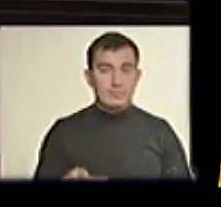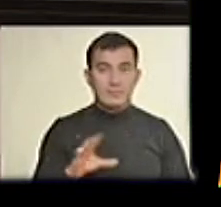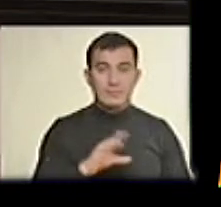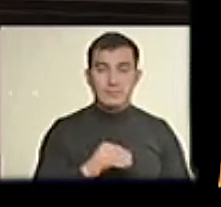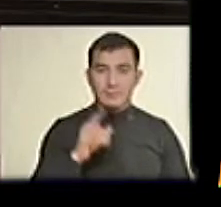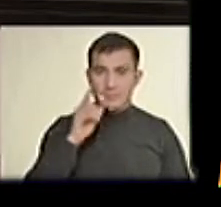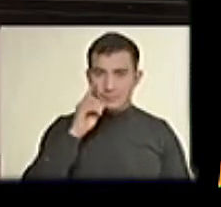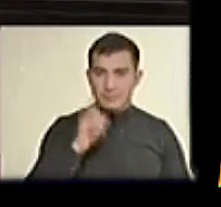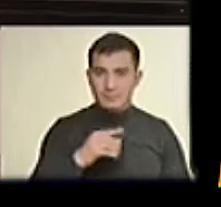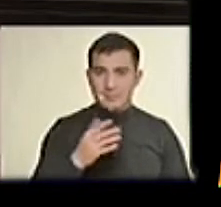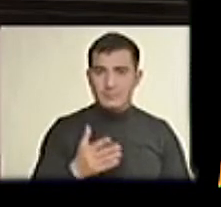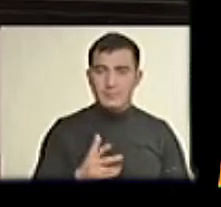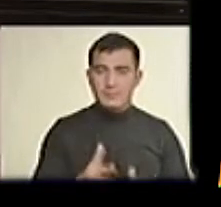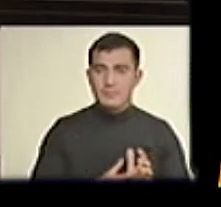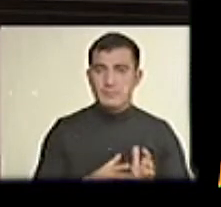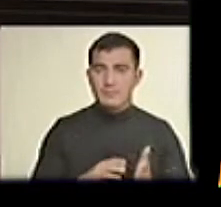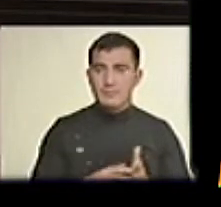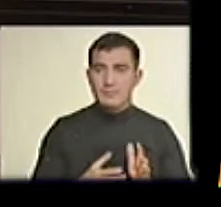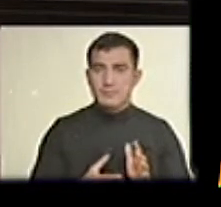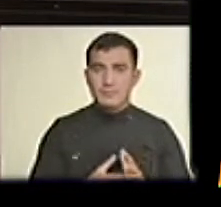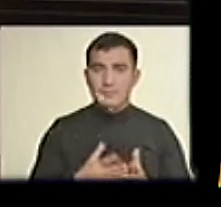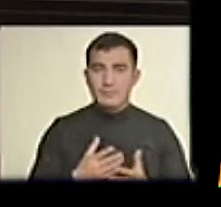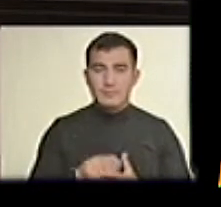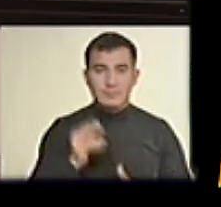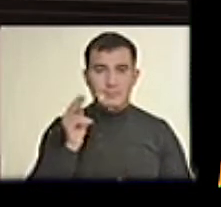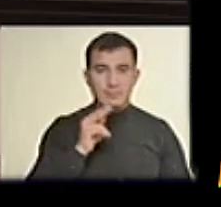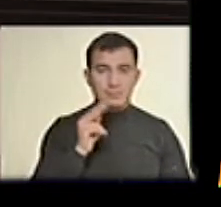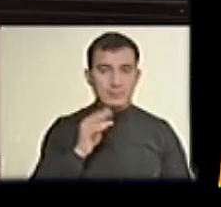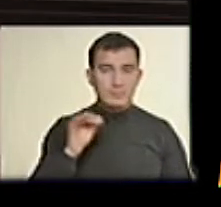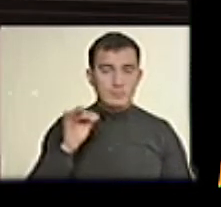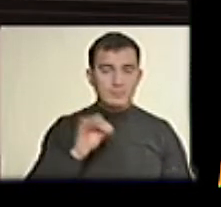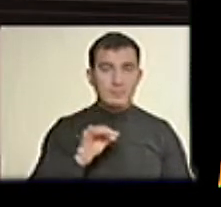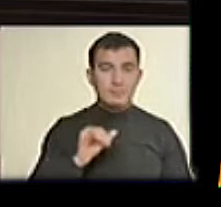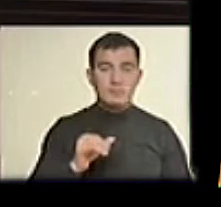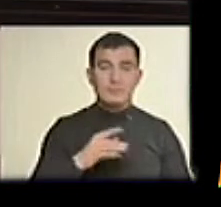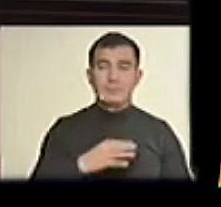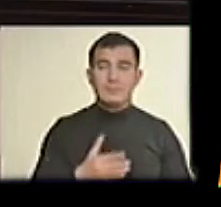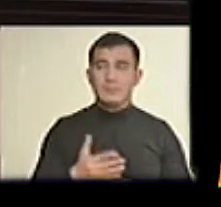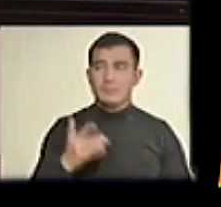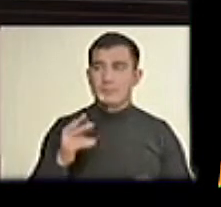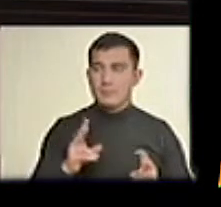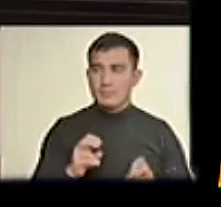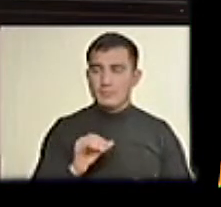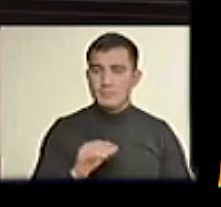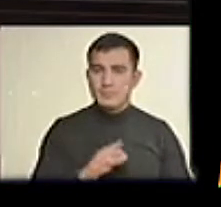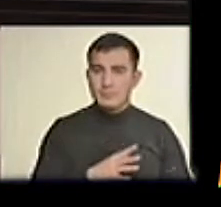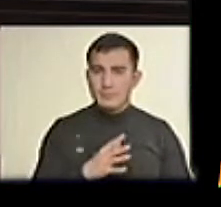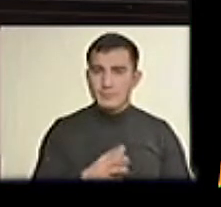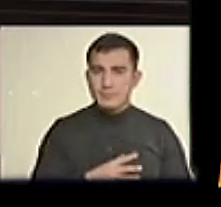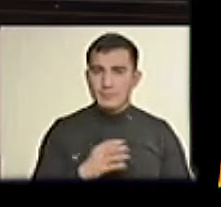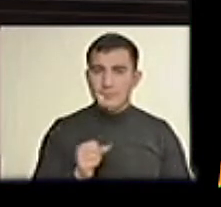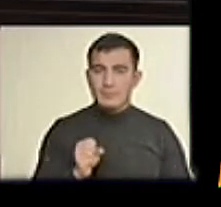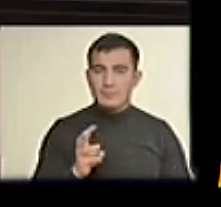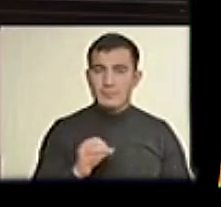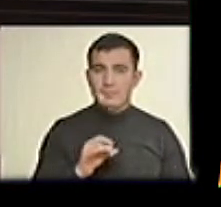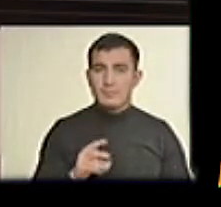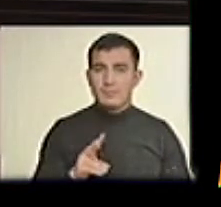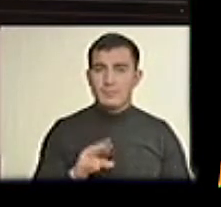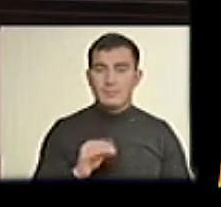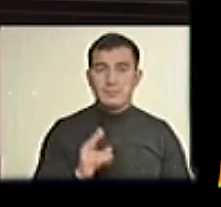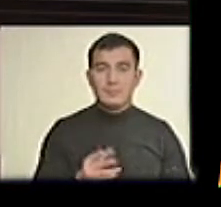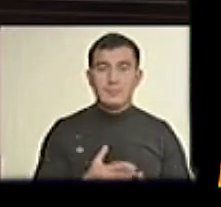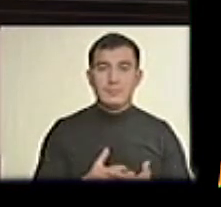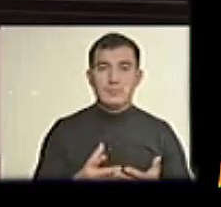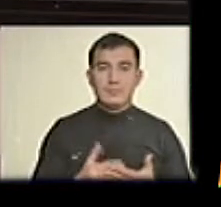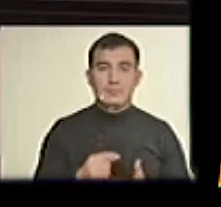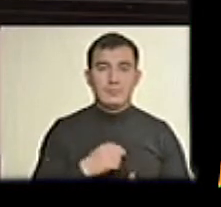bo'lsa, 8-sinf O'zbekiston tarixi darsidan o'tilgan mavzularimiz, ya'ni amirlikdagi ijtimoiy